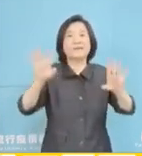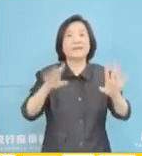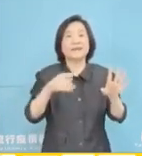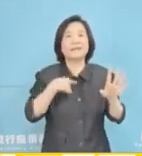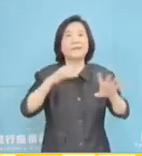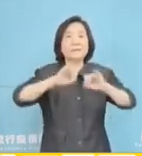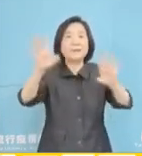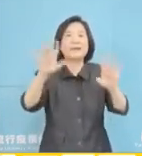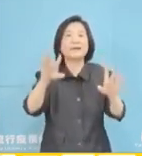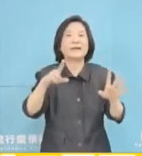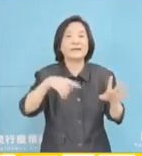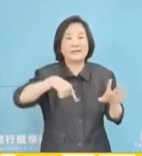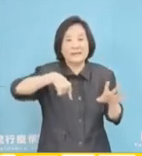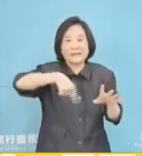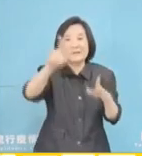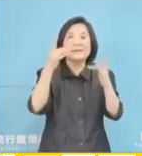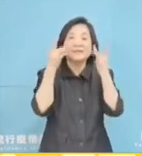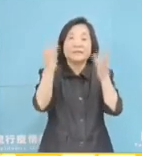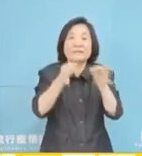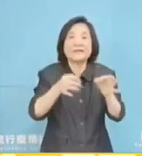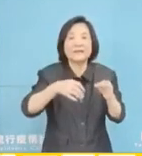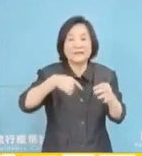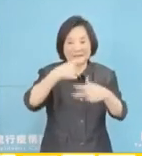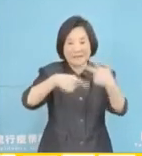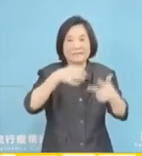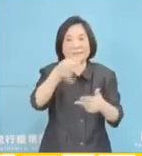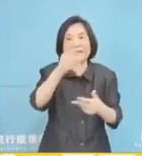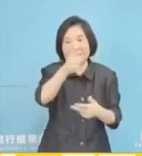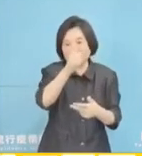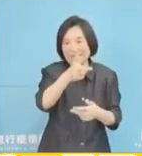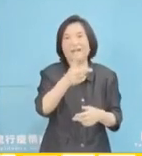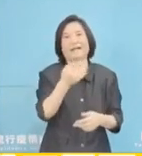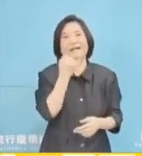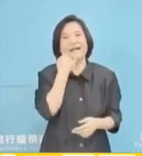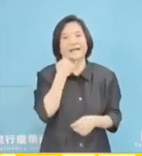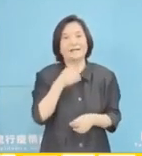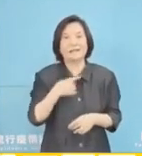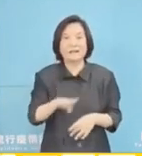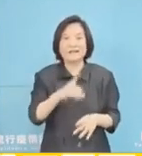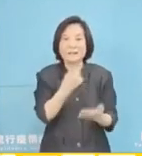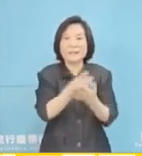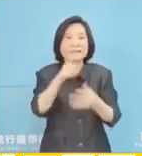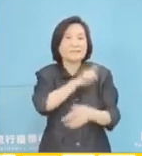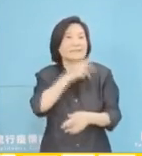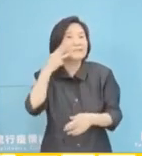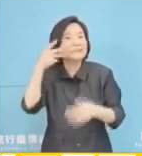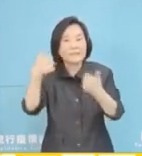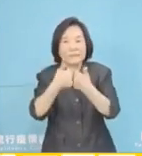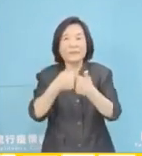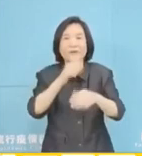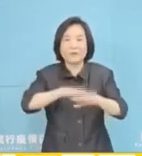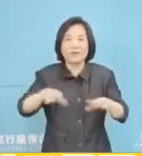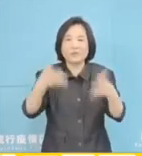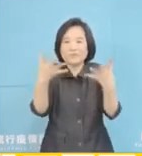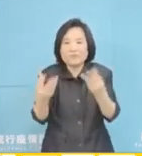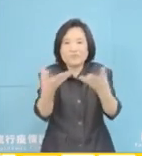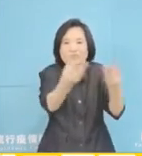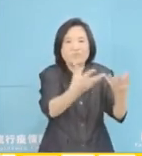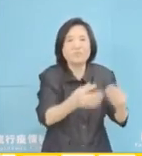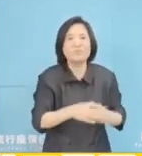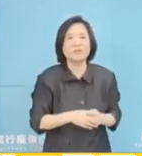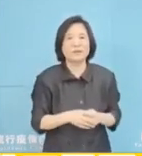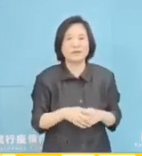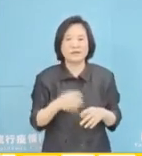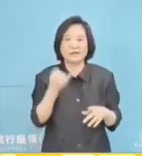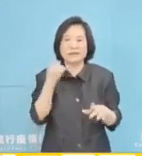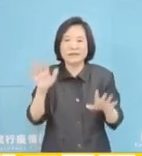们呼吁我们的市民一个礼拜采买两次我们开始要求我们的市场的自治会开始减碳了，也不要下得太低了，就